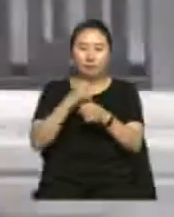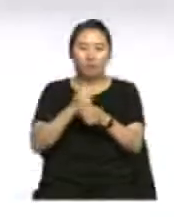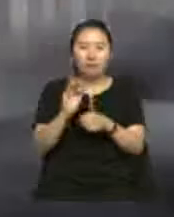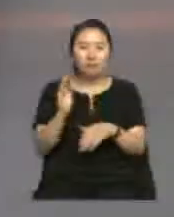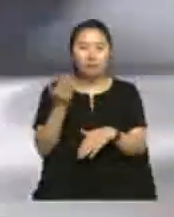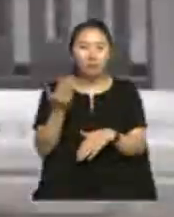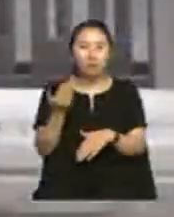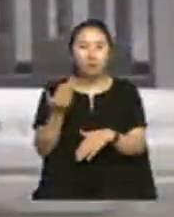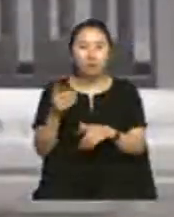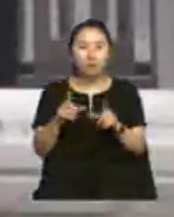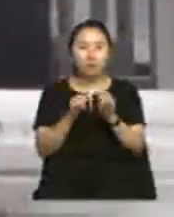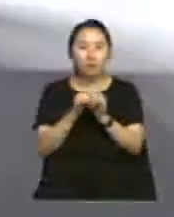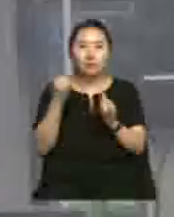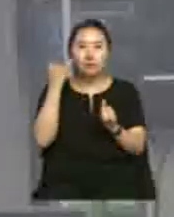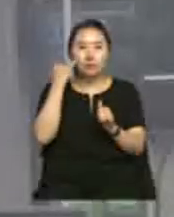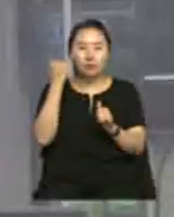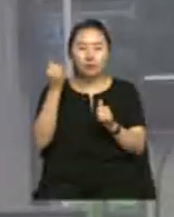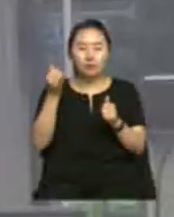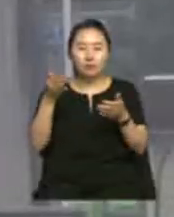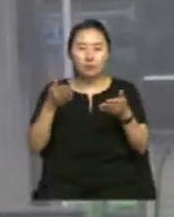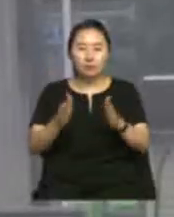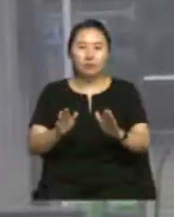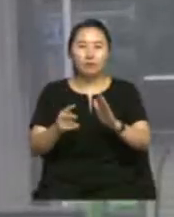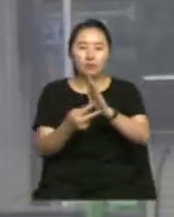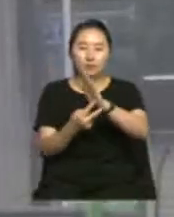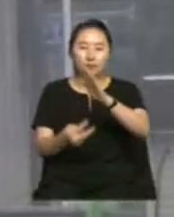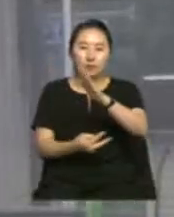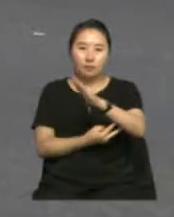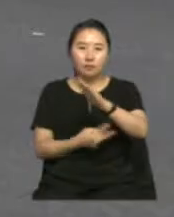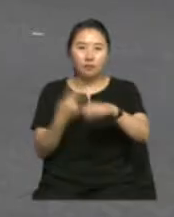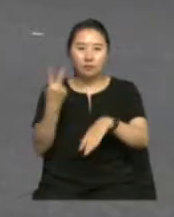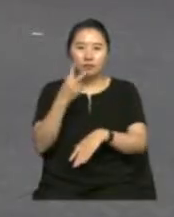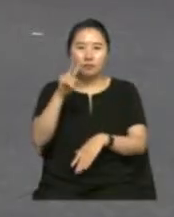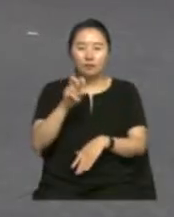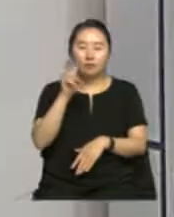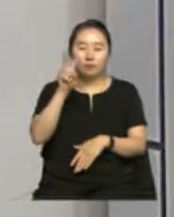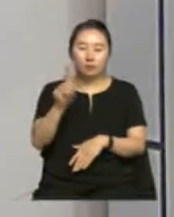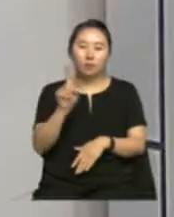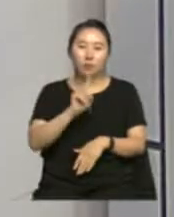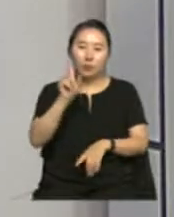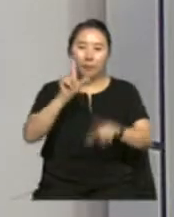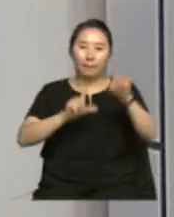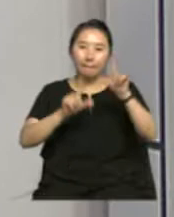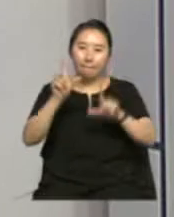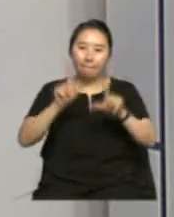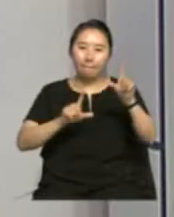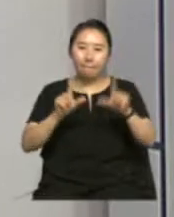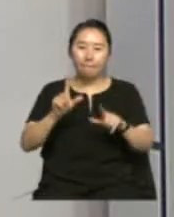예정인데요. 시민들의 아이디어로 탄생할 백년다리, 2022년